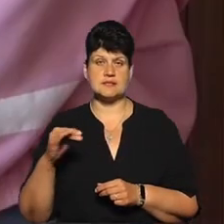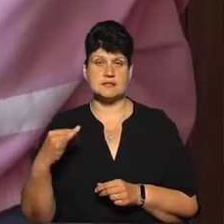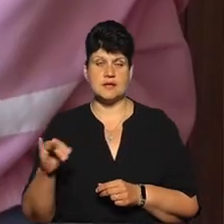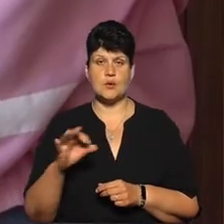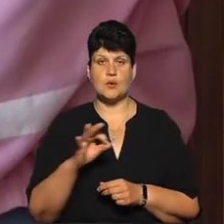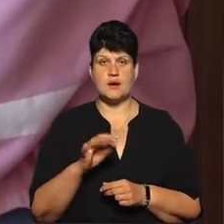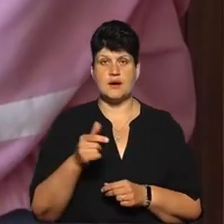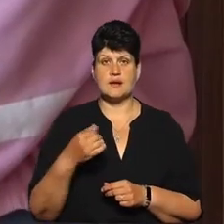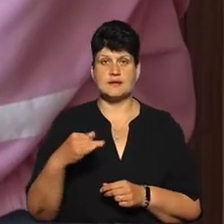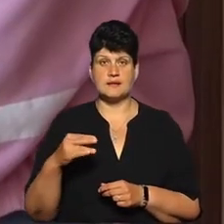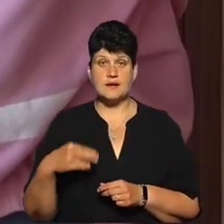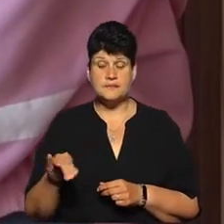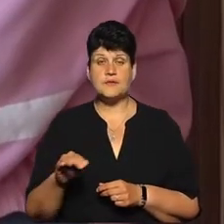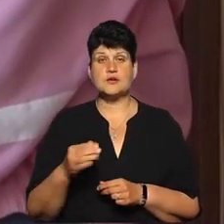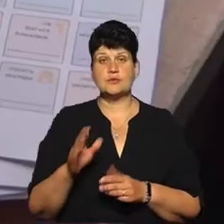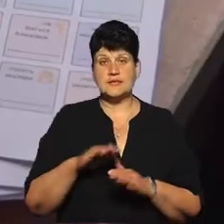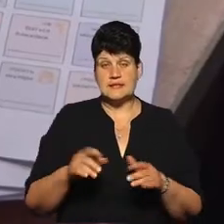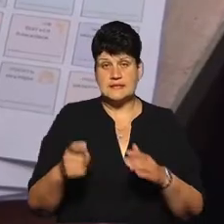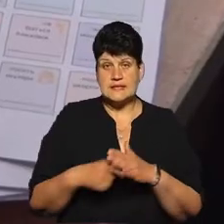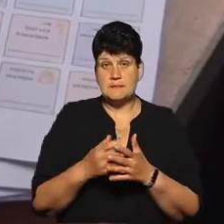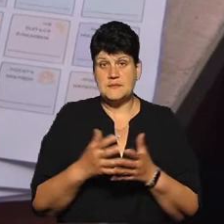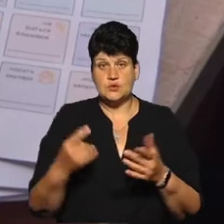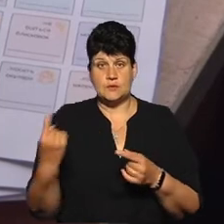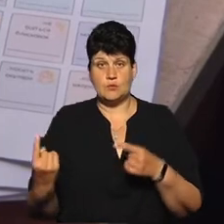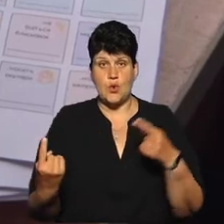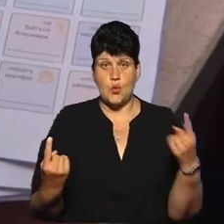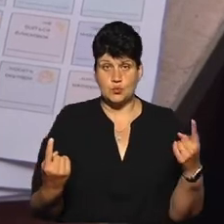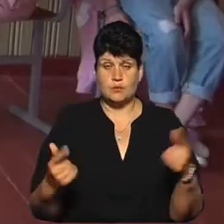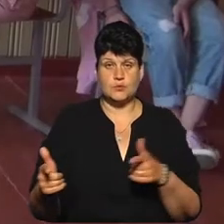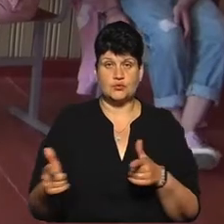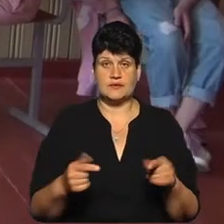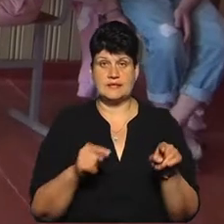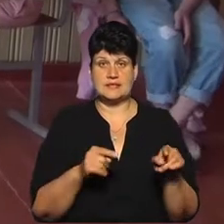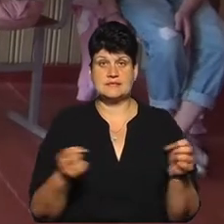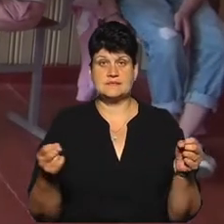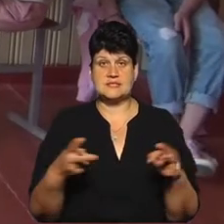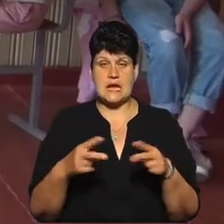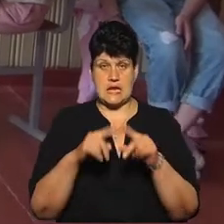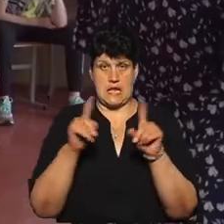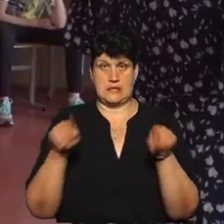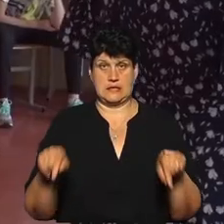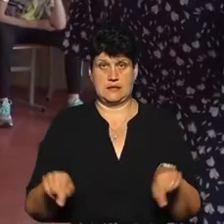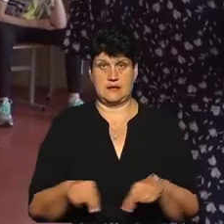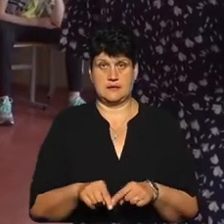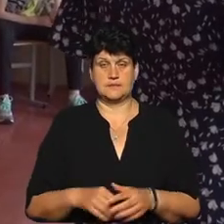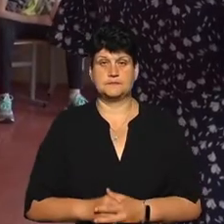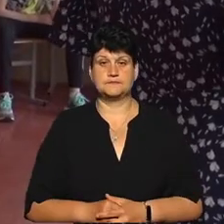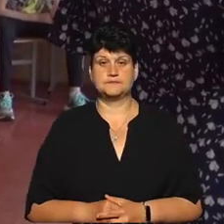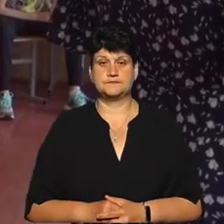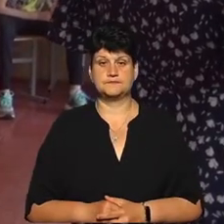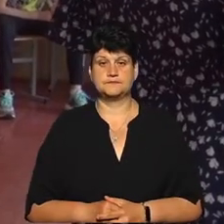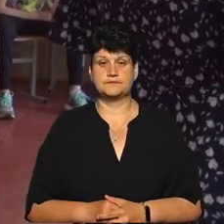діти дізналися більше один про одного, підготували для них спеціальні анкети, розповідає Ольга Гайдай. Наш табір називається